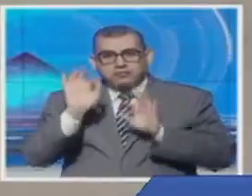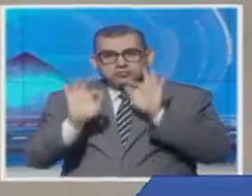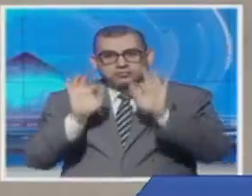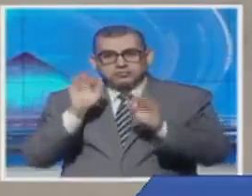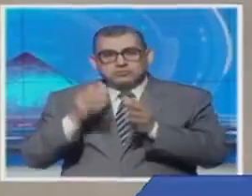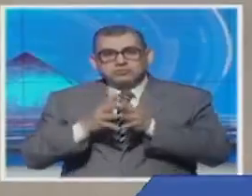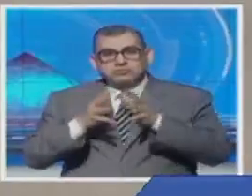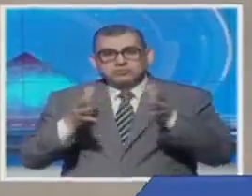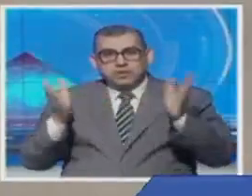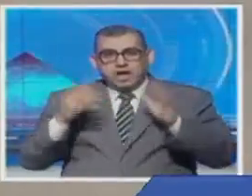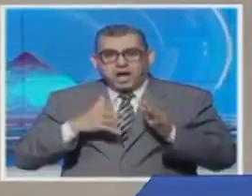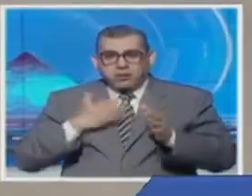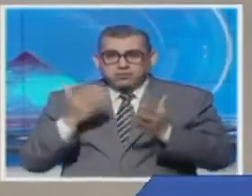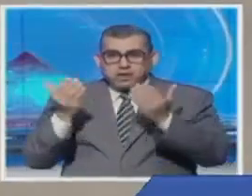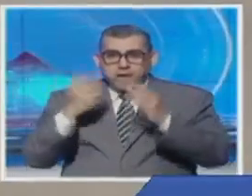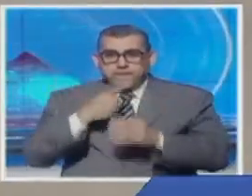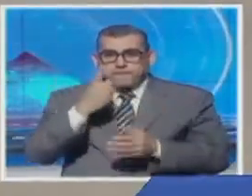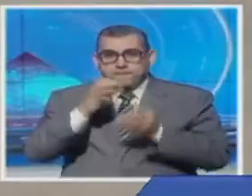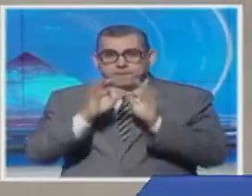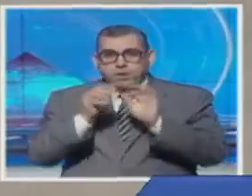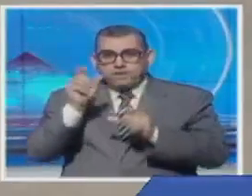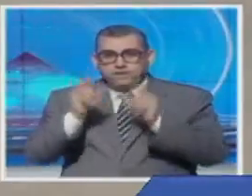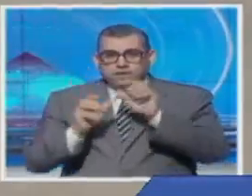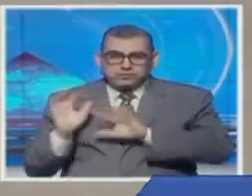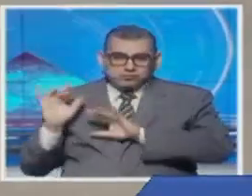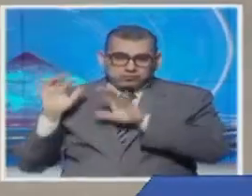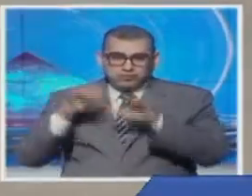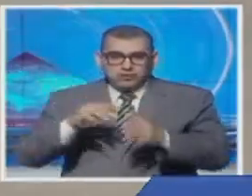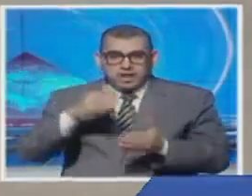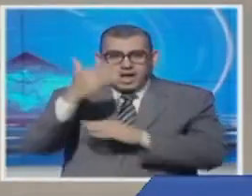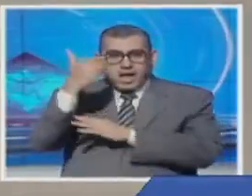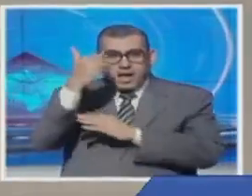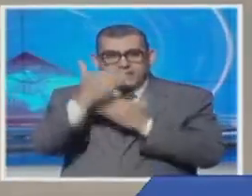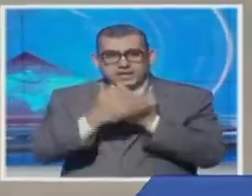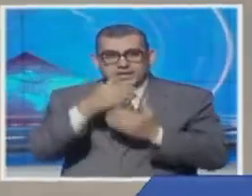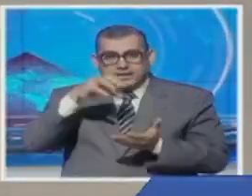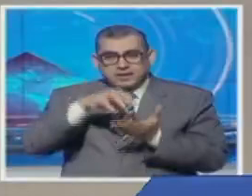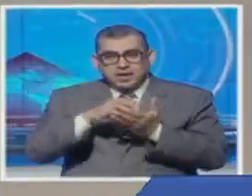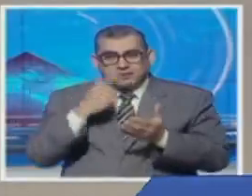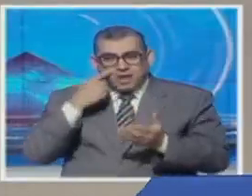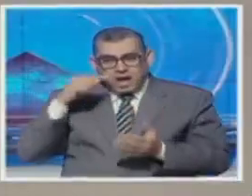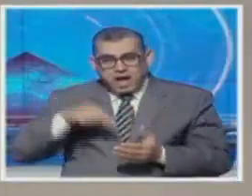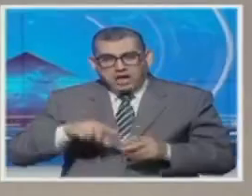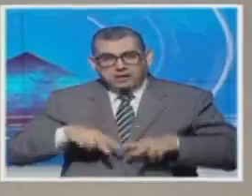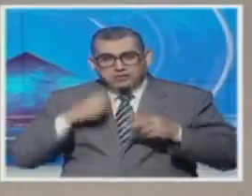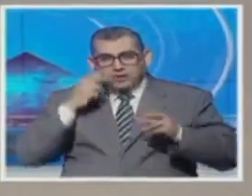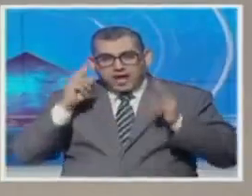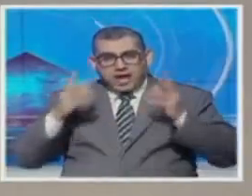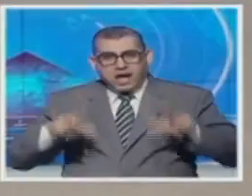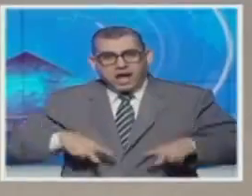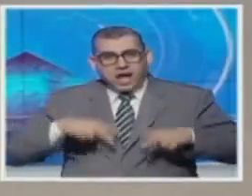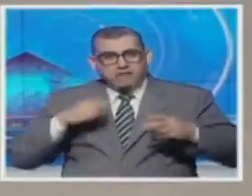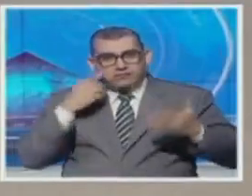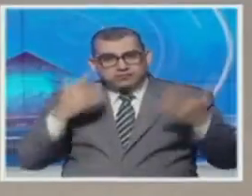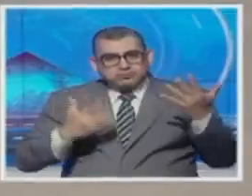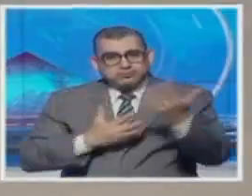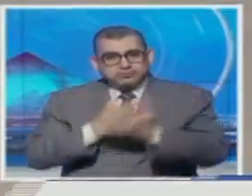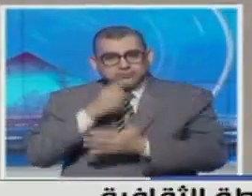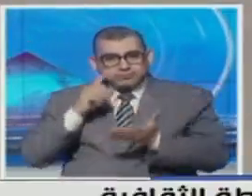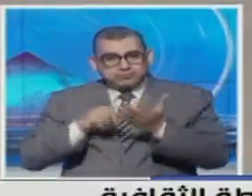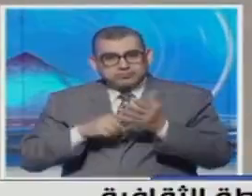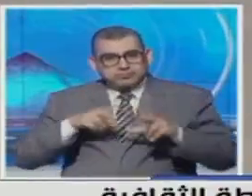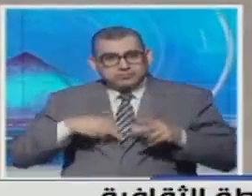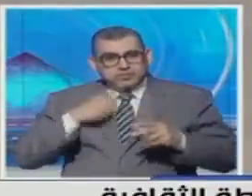إلى هنا 1,000,000 زائر في مدينة العالمين الجديدة ليعيشوا فعاليات ما بين